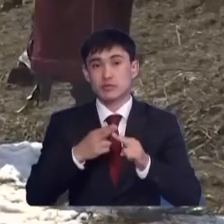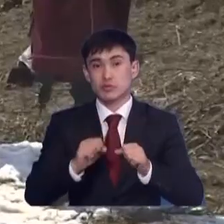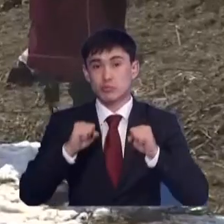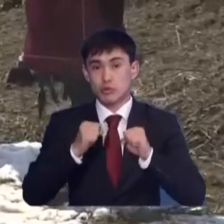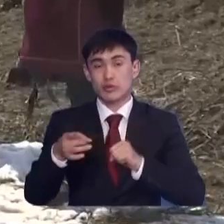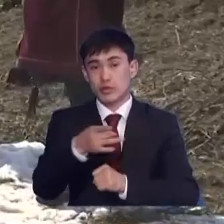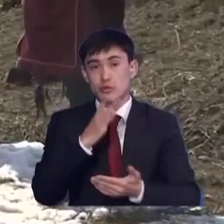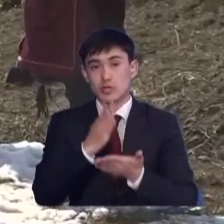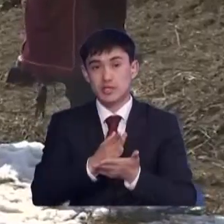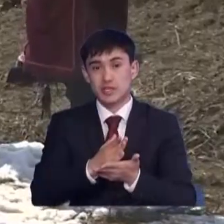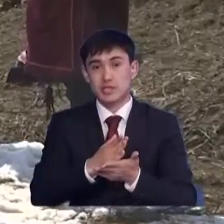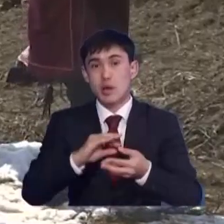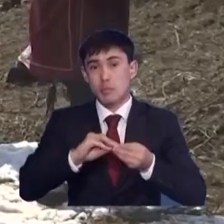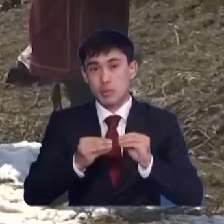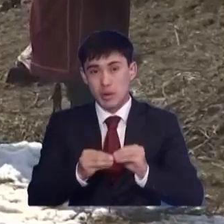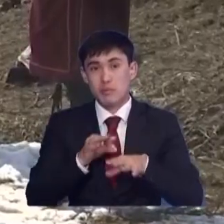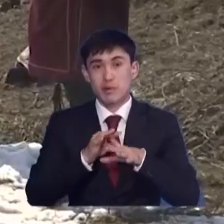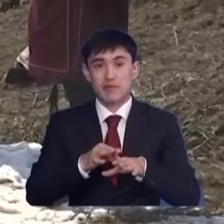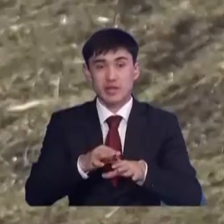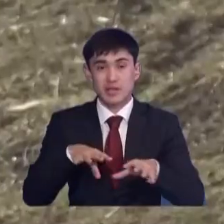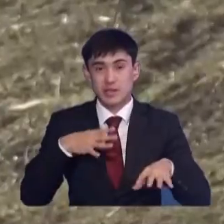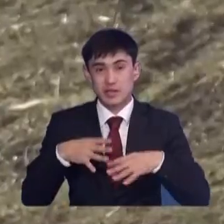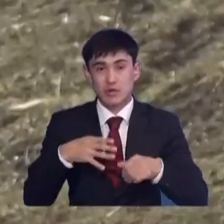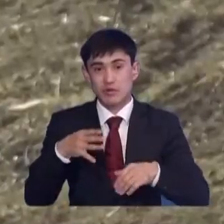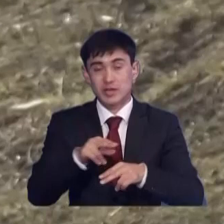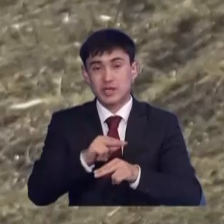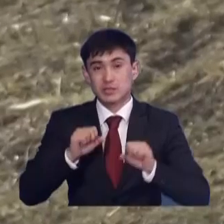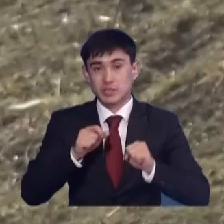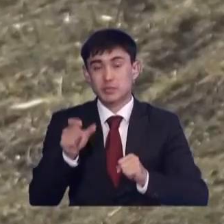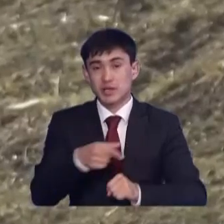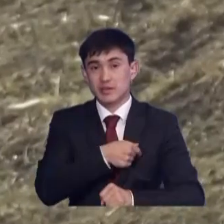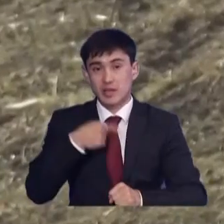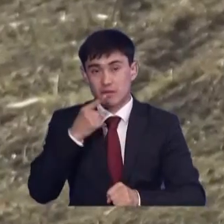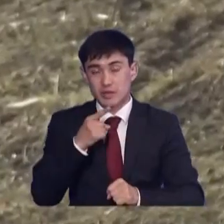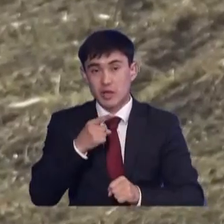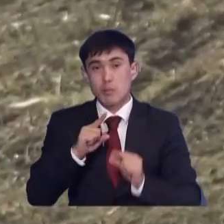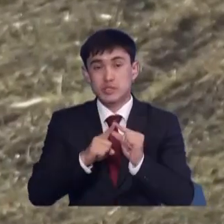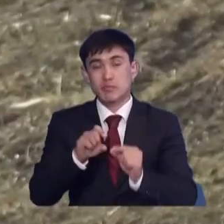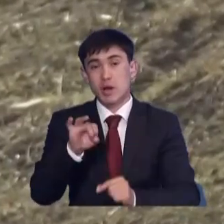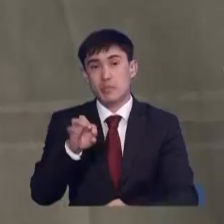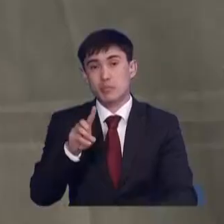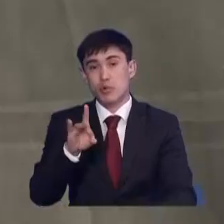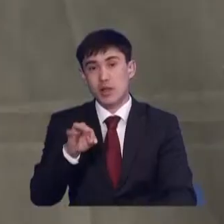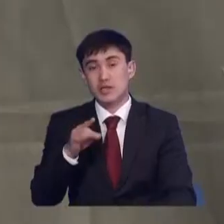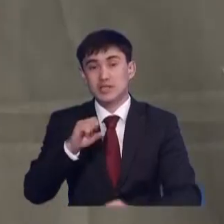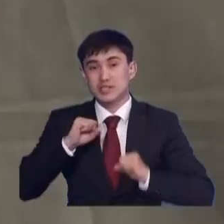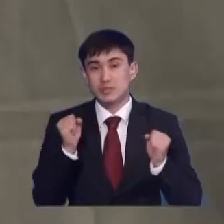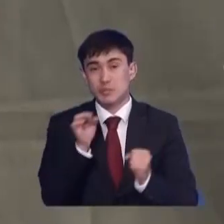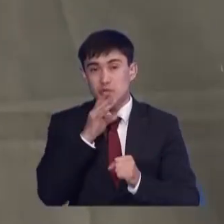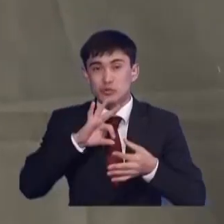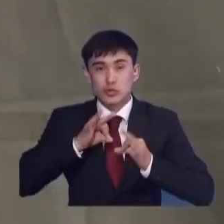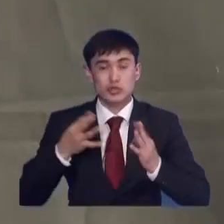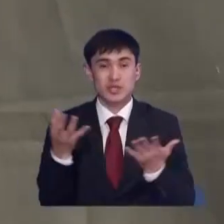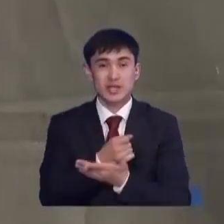спорта в регионе есть ряд проблем в проведении тренировок спортсменов, говорят тренеры. По словам Ахмета Мугалова, в зимний период сложно найти